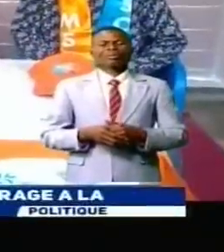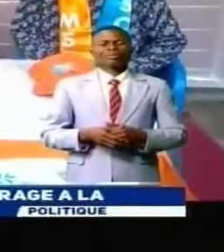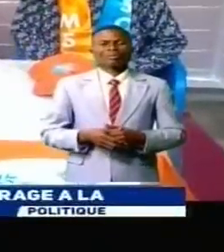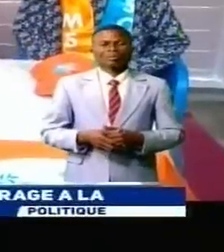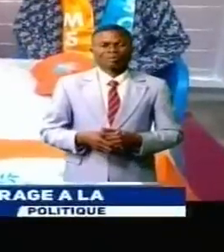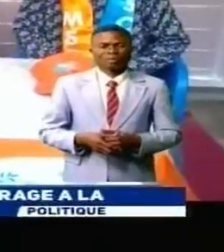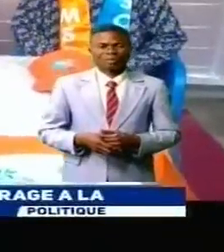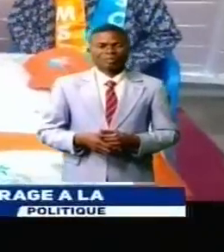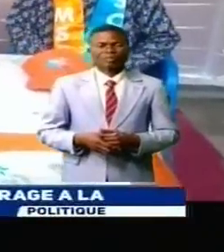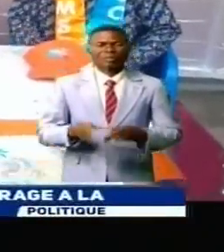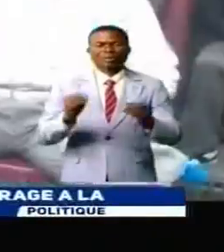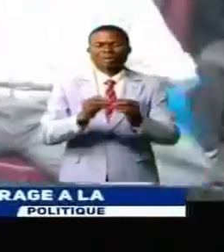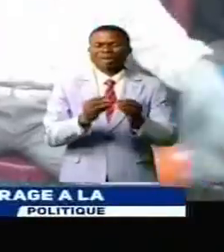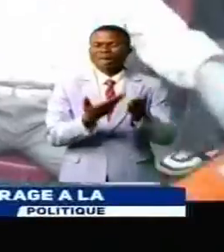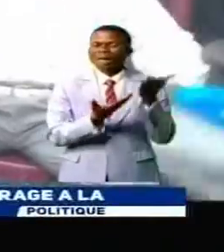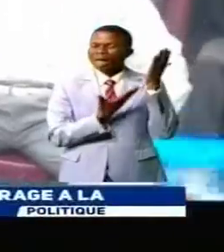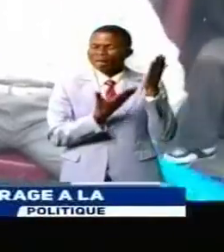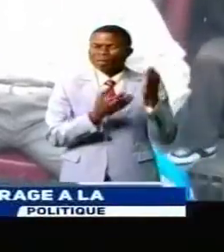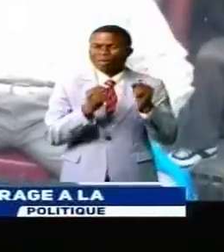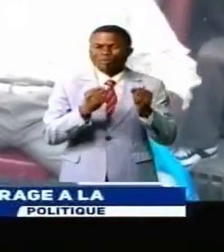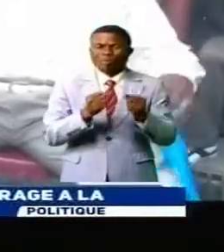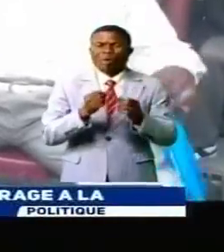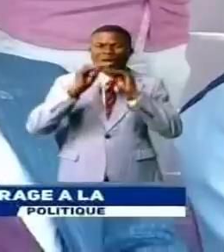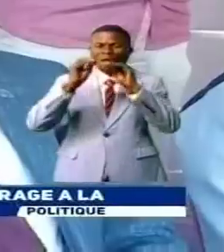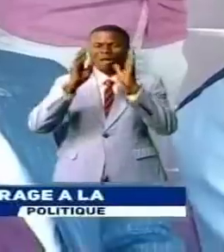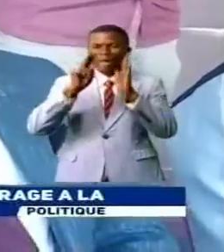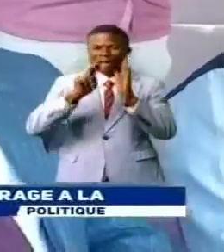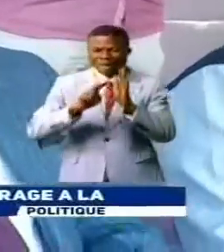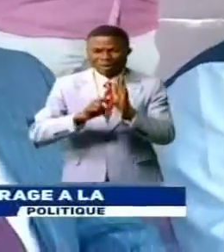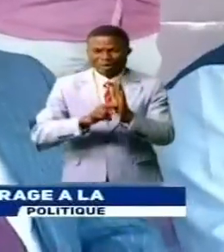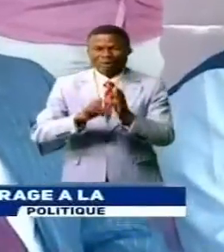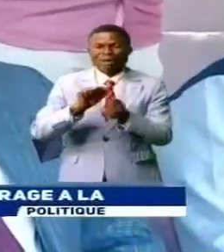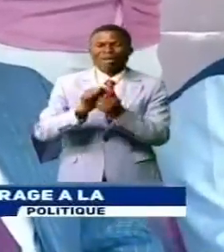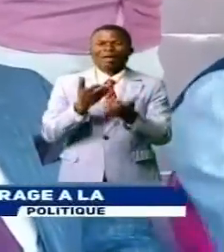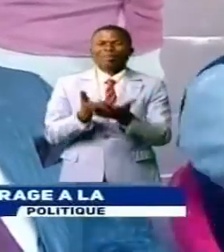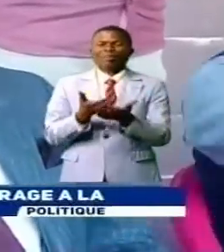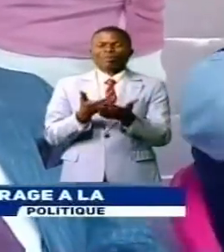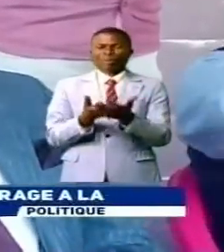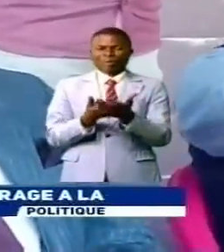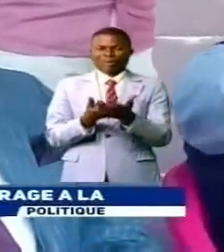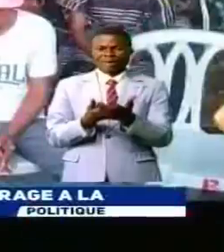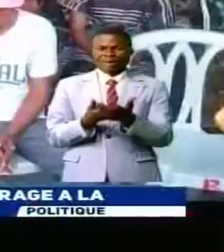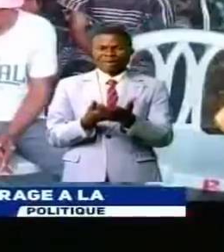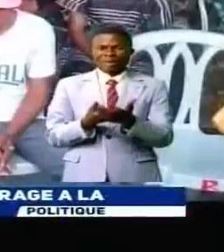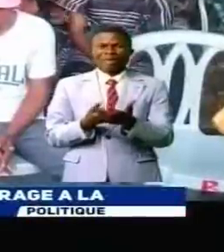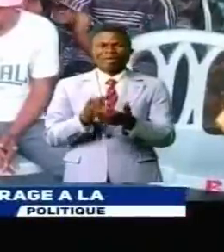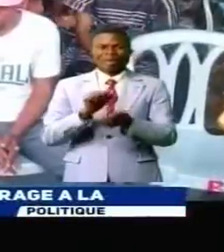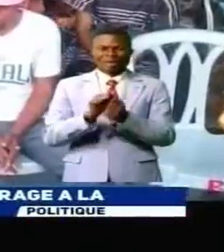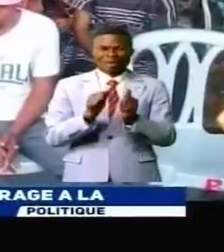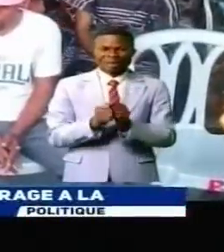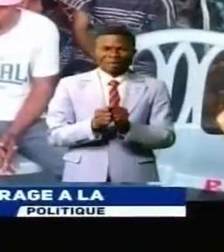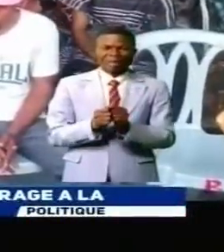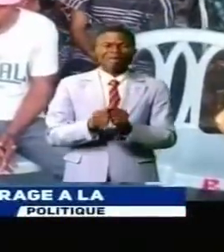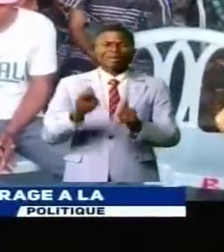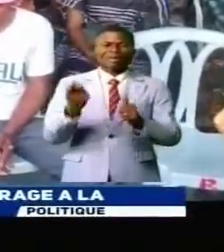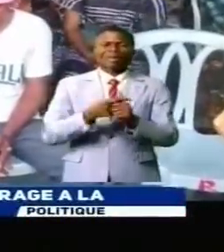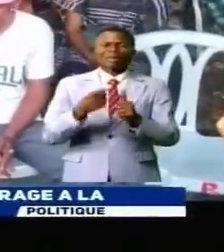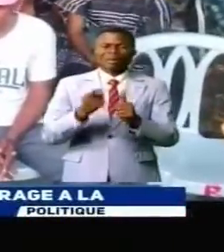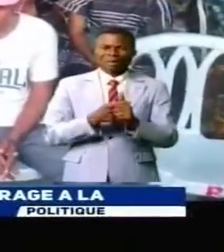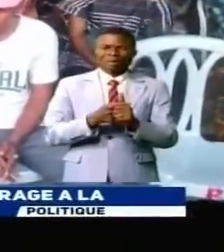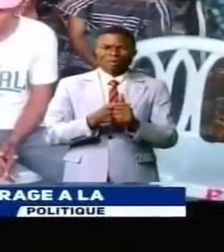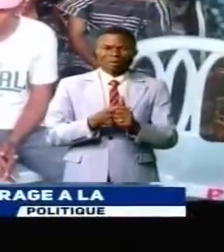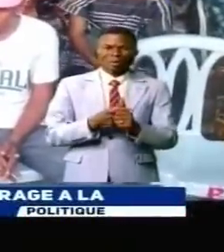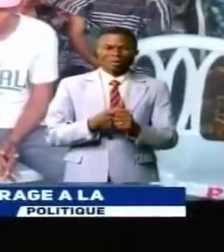Matinée politique riche en enseignements, car organisé Jérôme Nkoko, membre influent de l'ASV Club. C'était au siège du mouvement